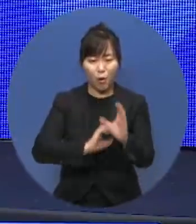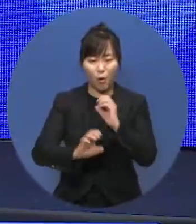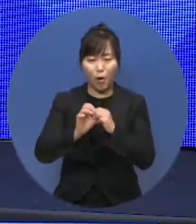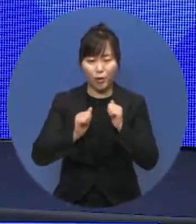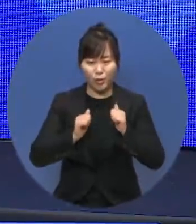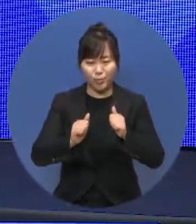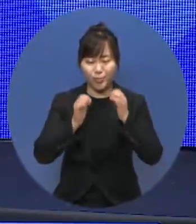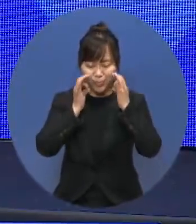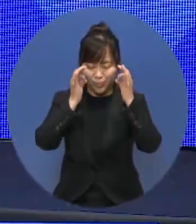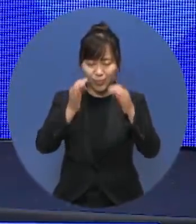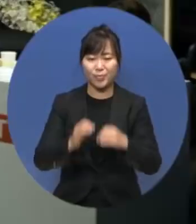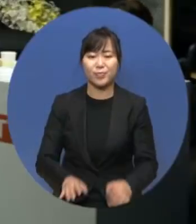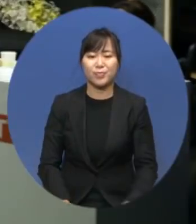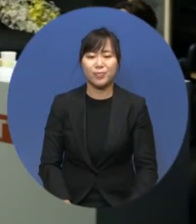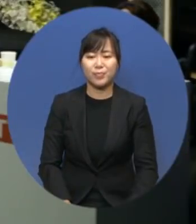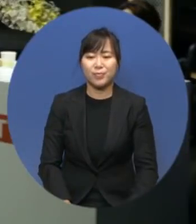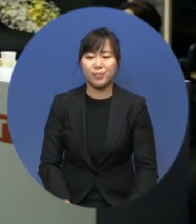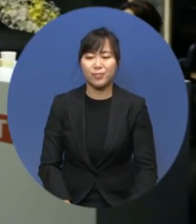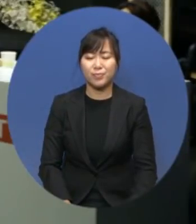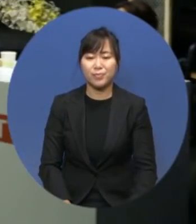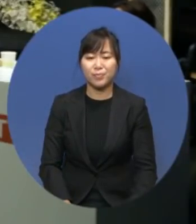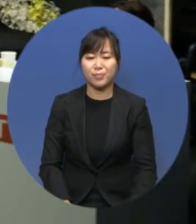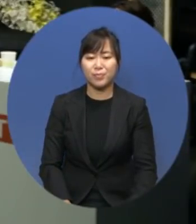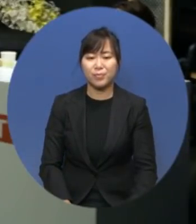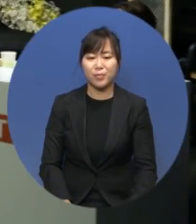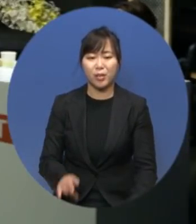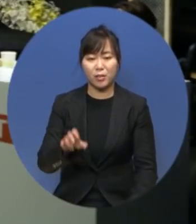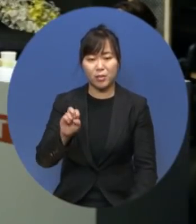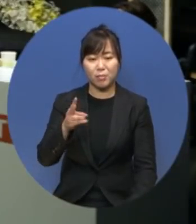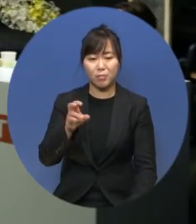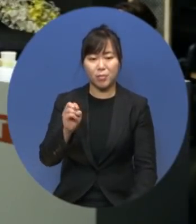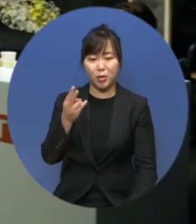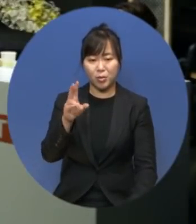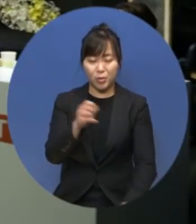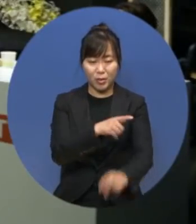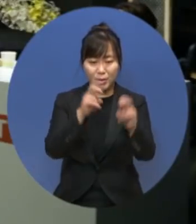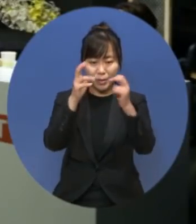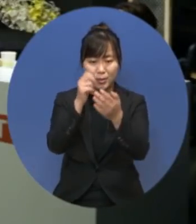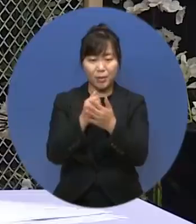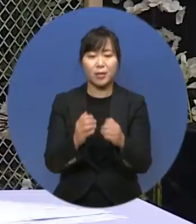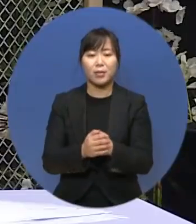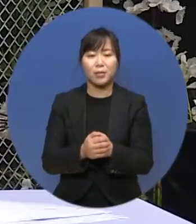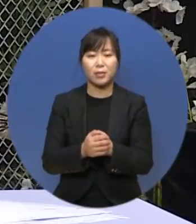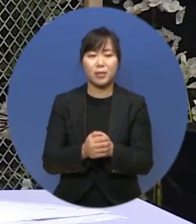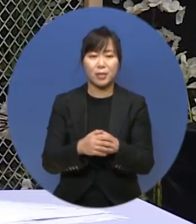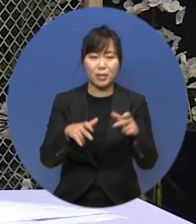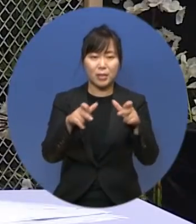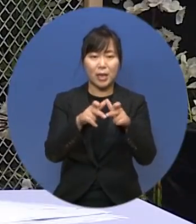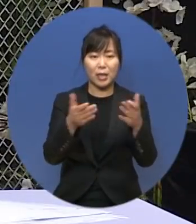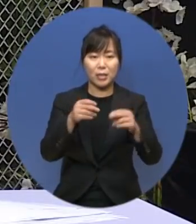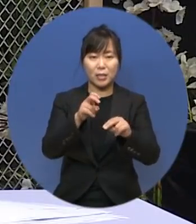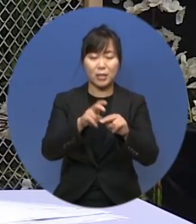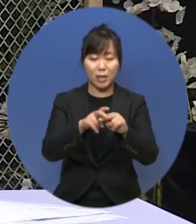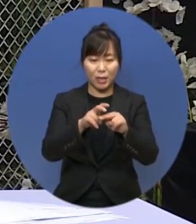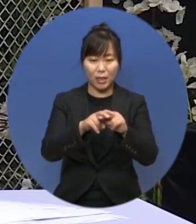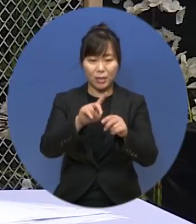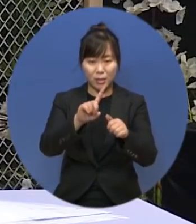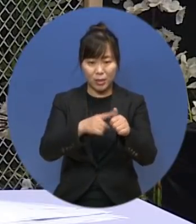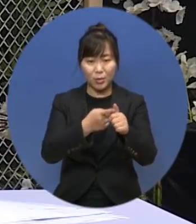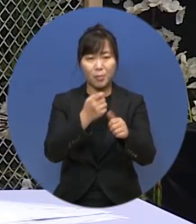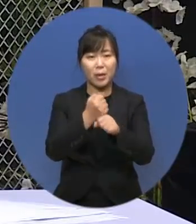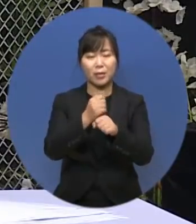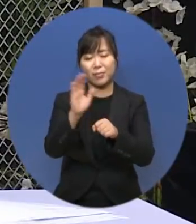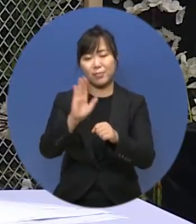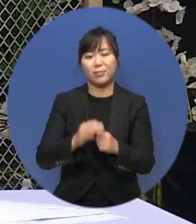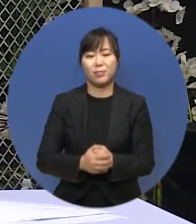노력하고 있습니다. 네, 네, 정병훈 이사장님. 네, 그 장애인 일자리가 저절로 만들어지는 건